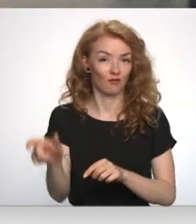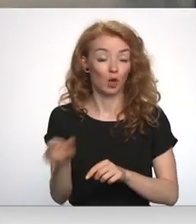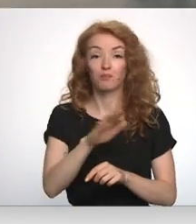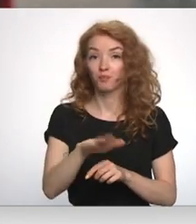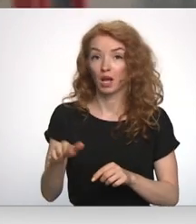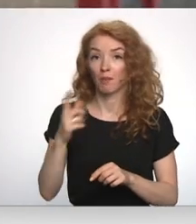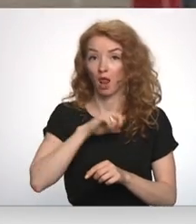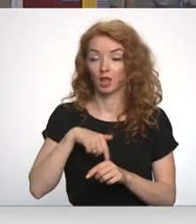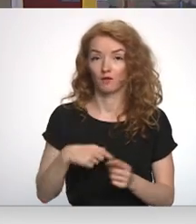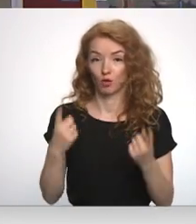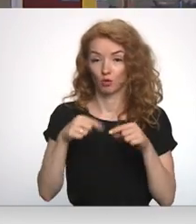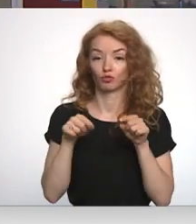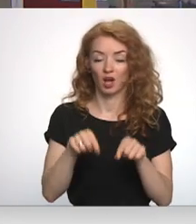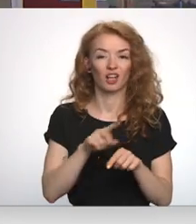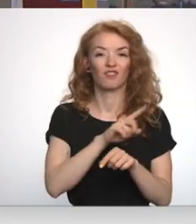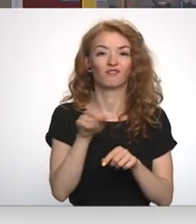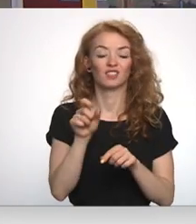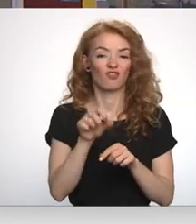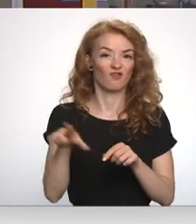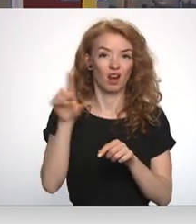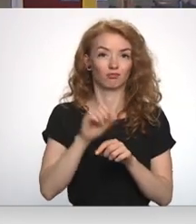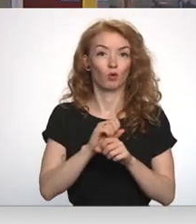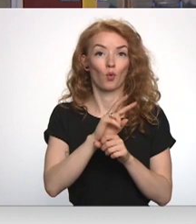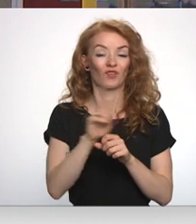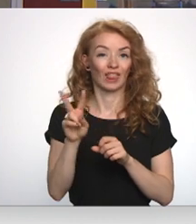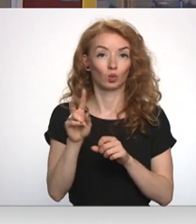Latvijā šobrīd izteiktākā enterovīrusa ierosinātā